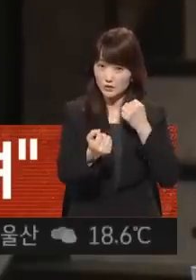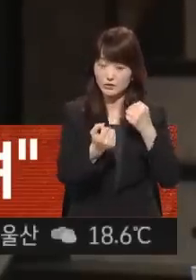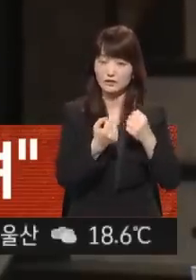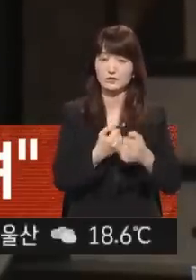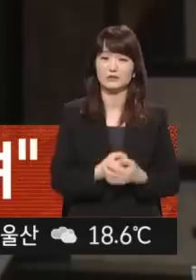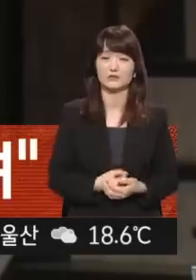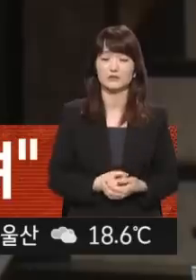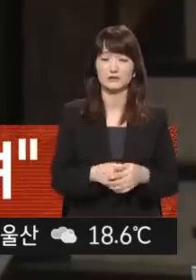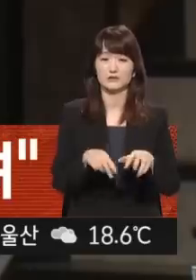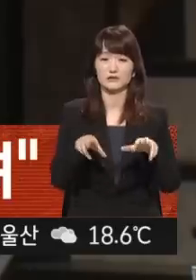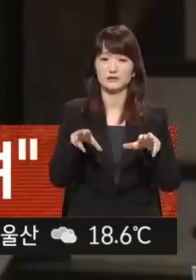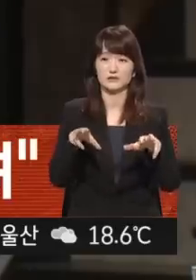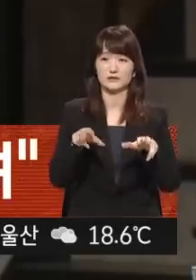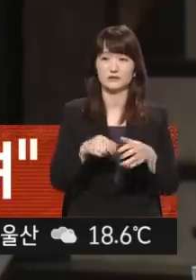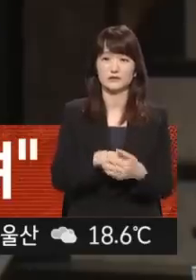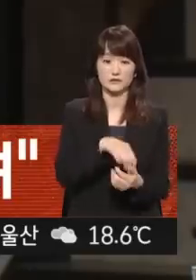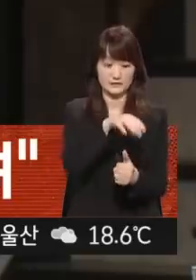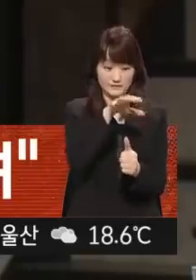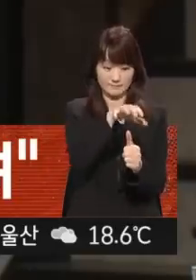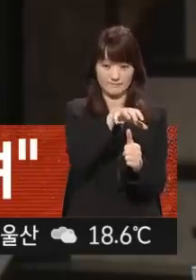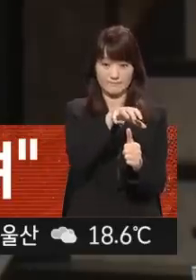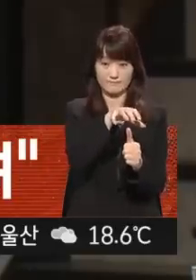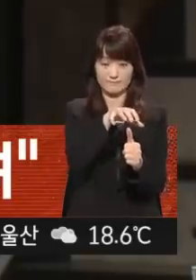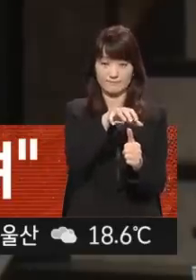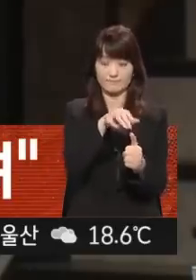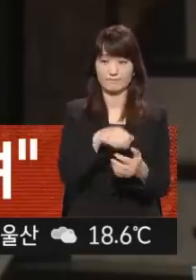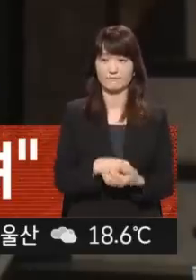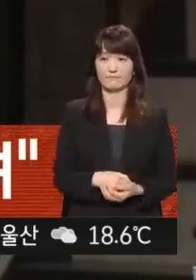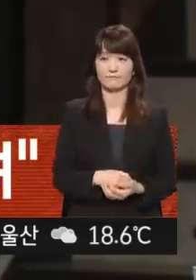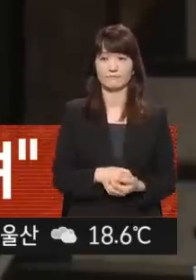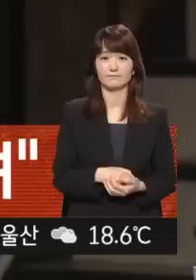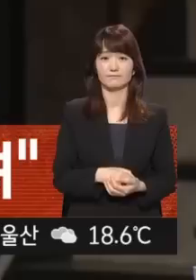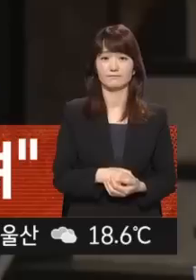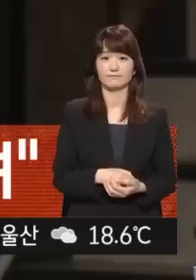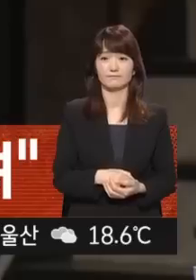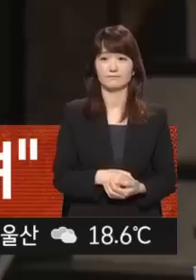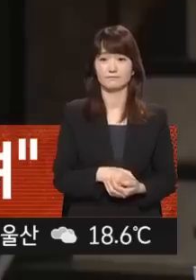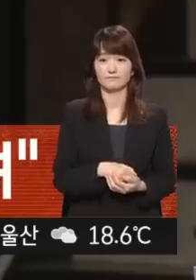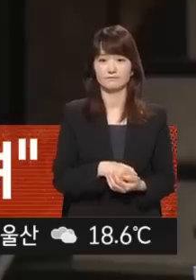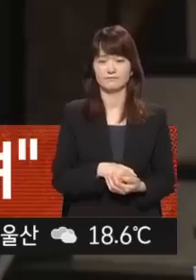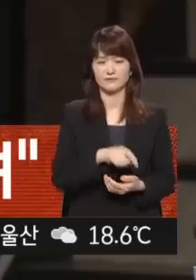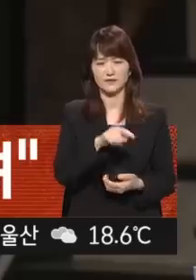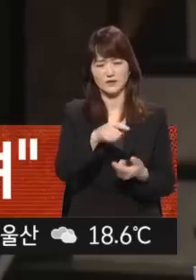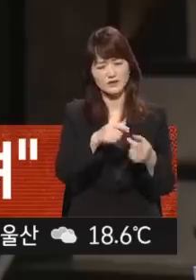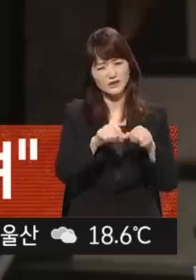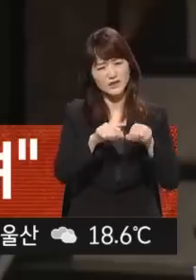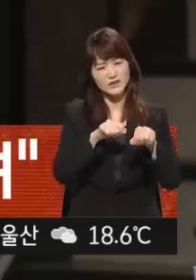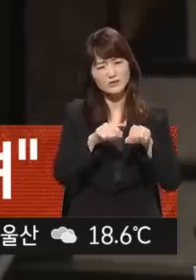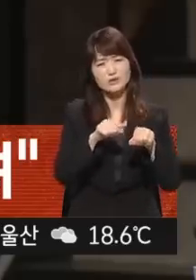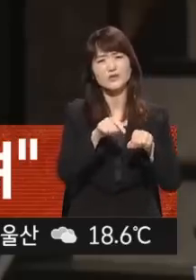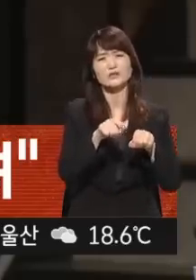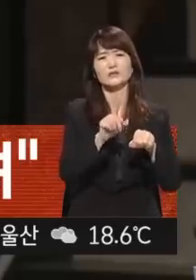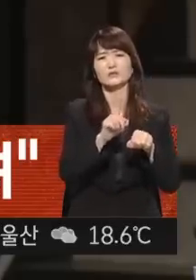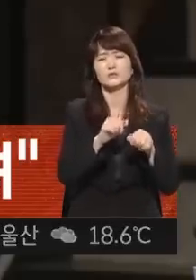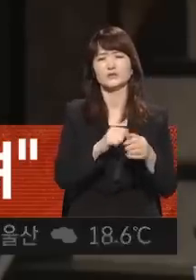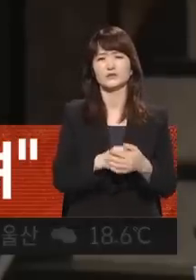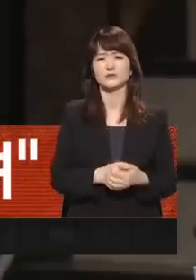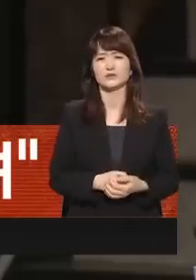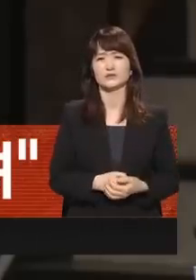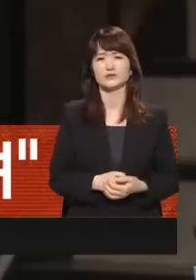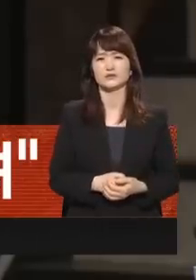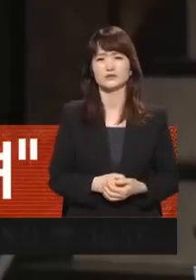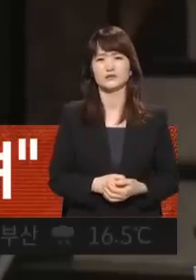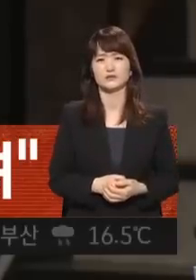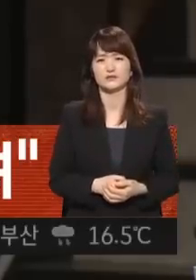지금 그 구속된 상태에서도 구금된 상태에서도 그런 행동을 갖다 한다라고 하는 것은 정말